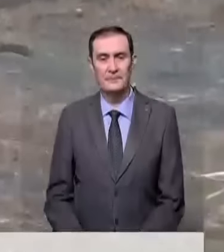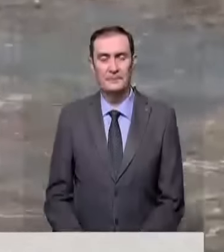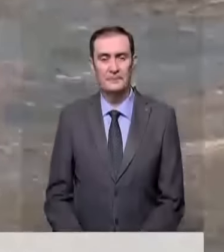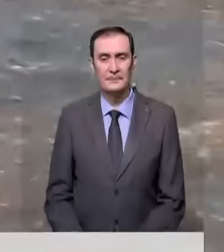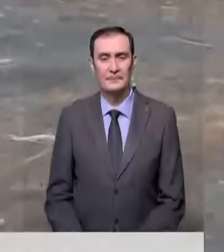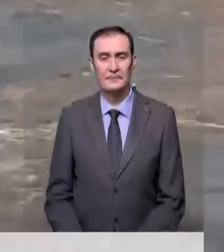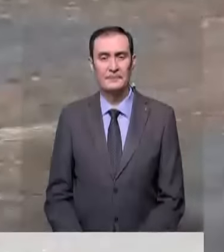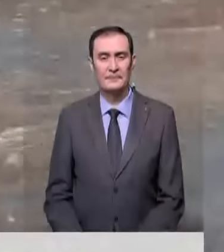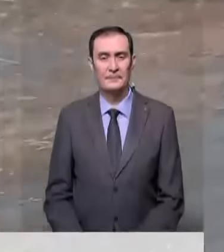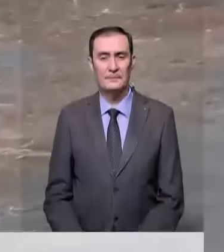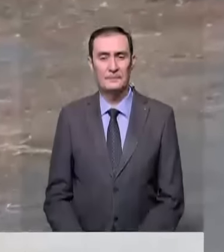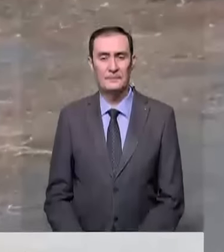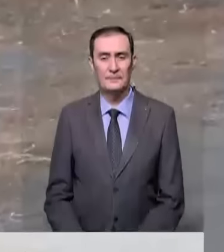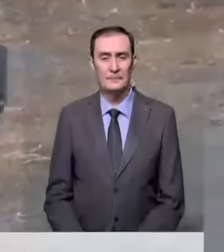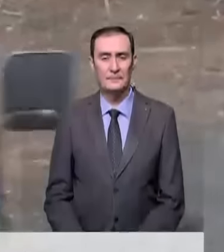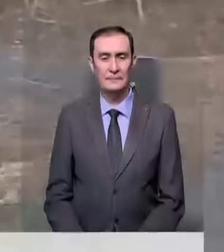область, 24 КИЗ.